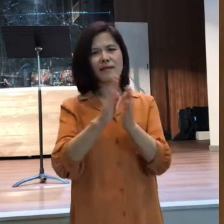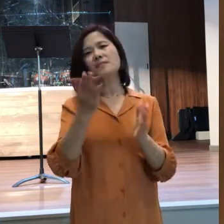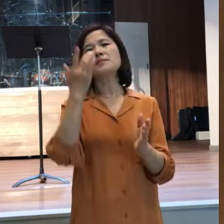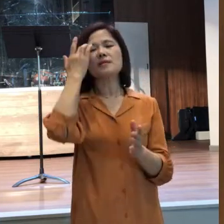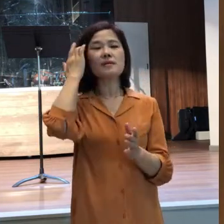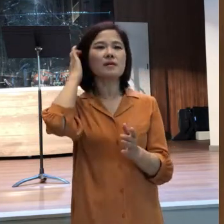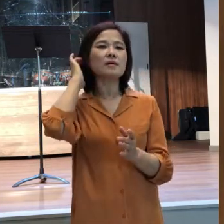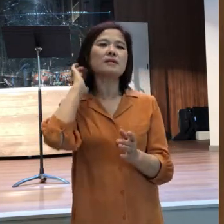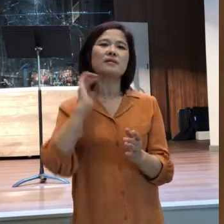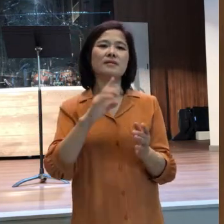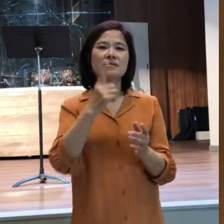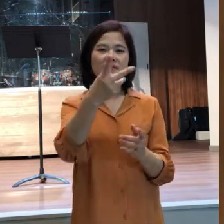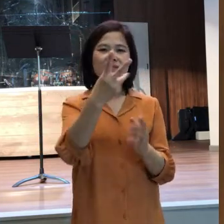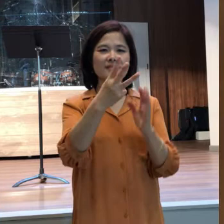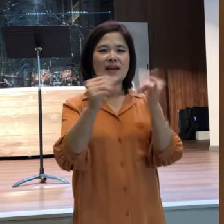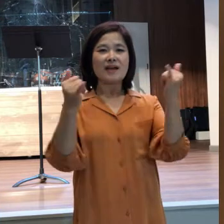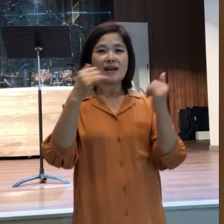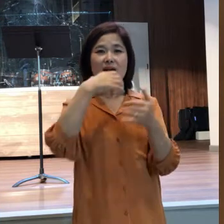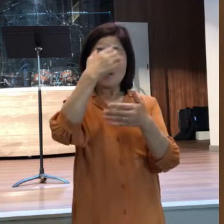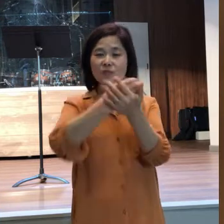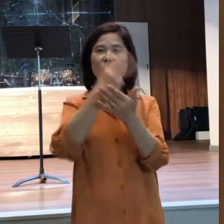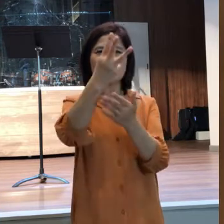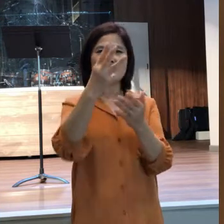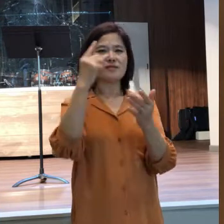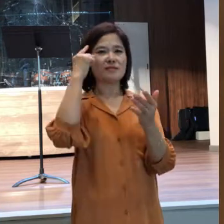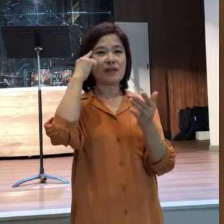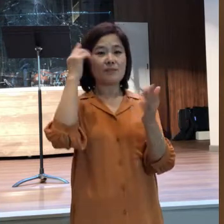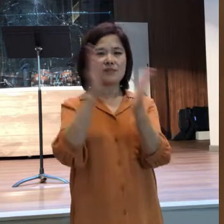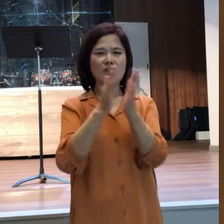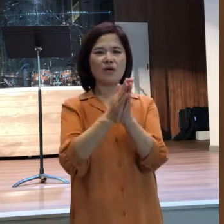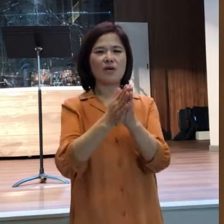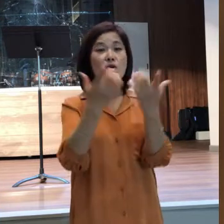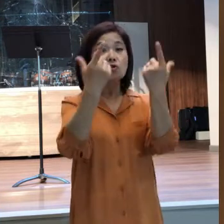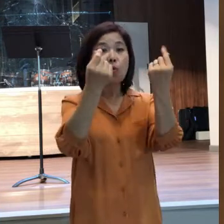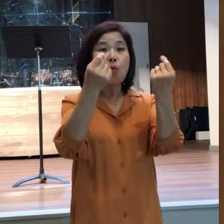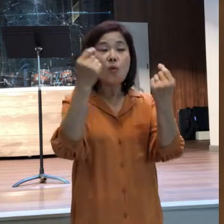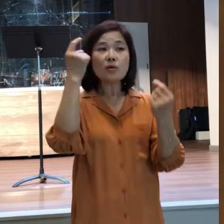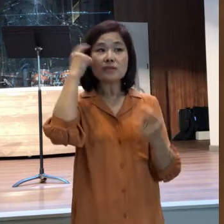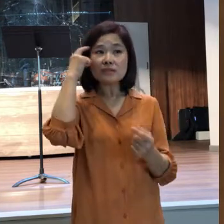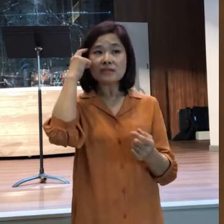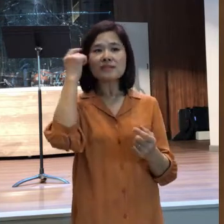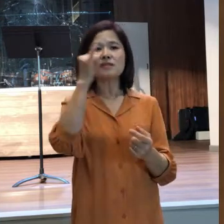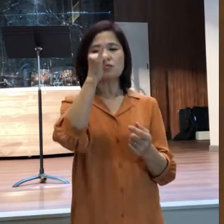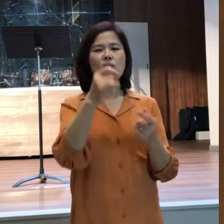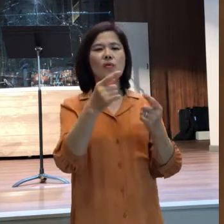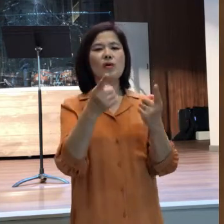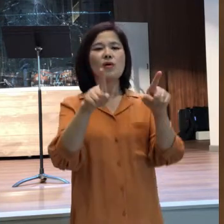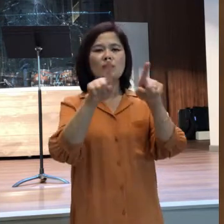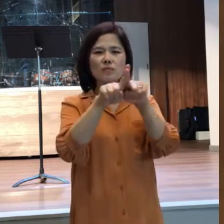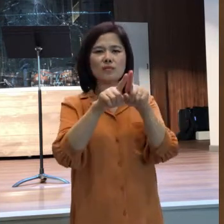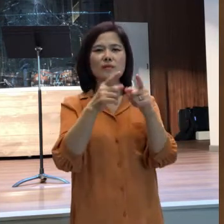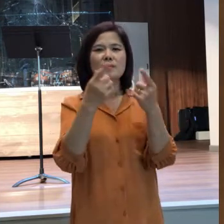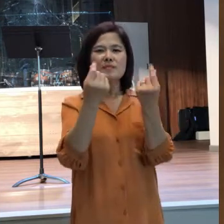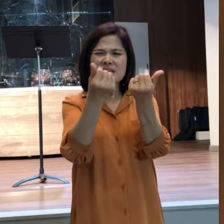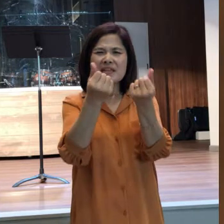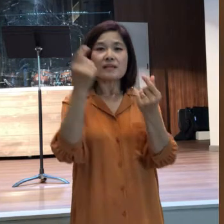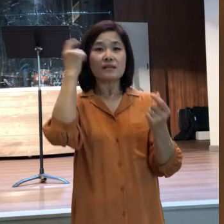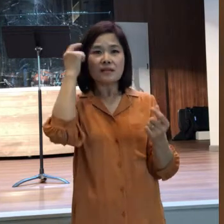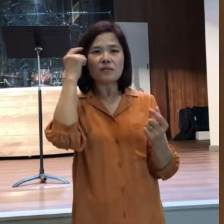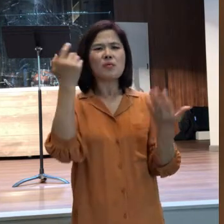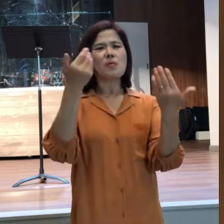사람의 감정을 세 가지로 구분하면 동감이 있고요, 공감이 있고요, 반감이